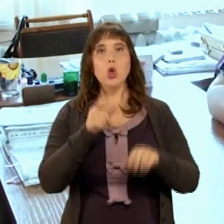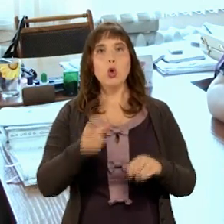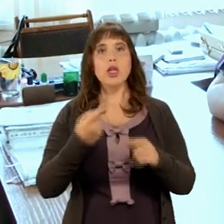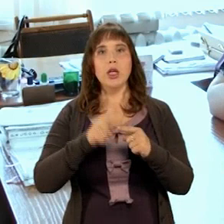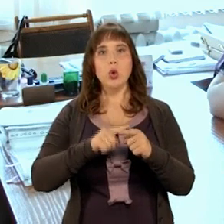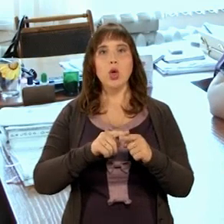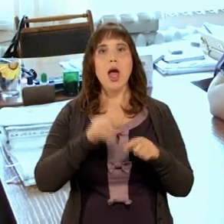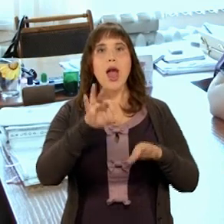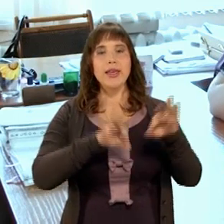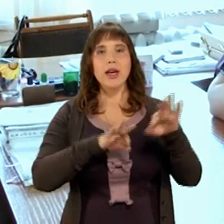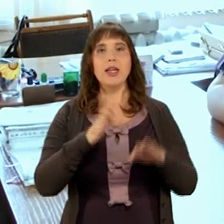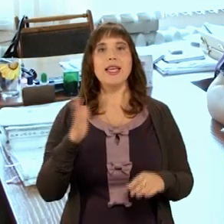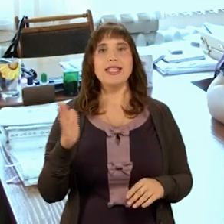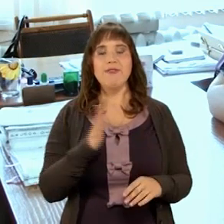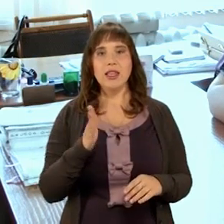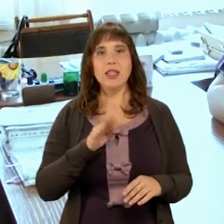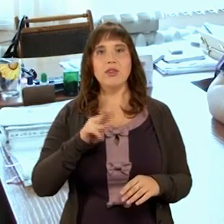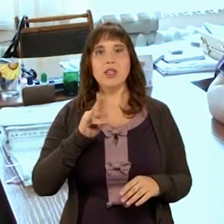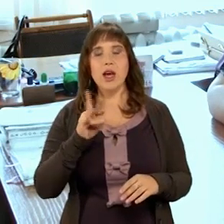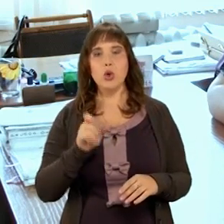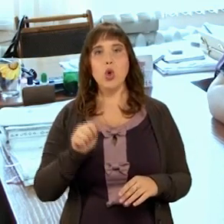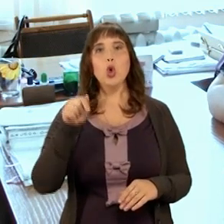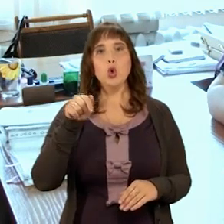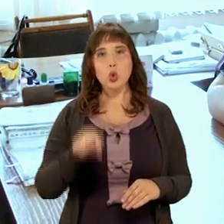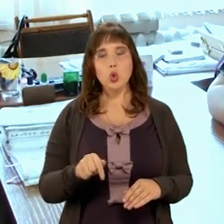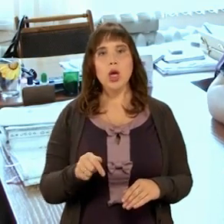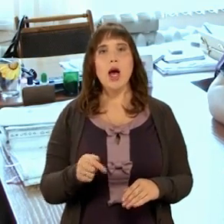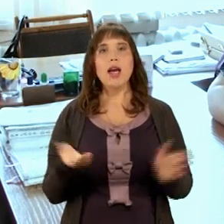из Вятки, допустим, в эту же Татарию, они здесь